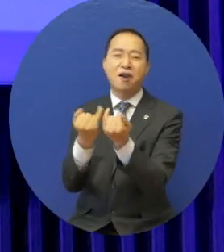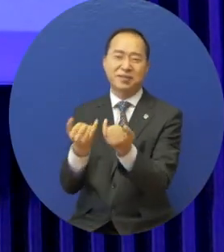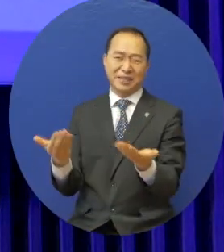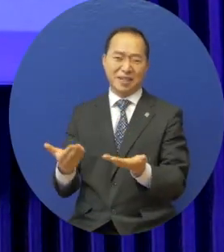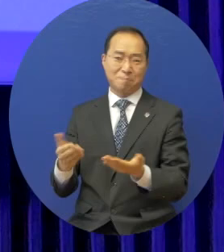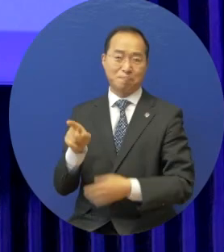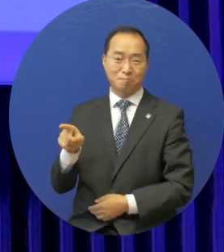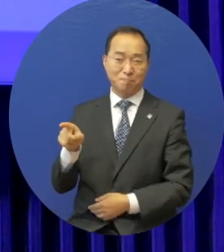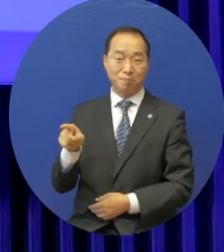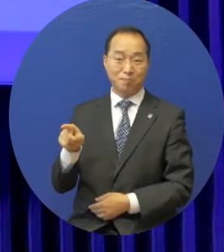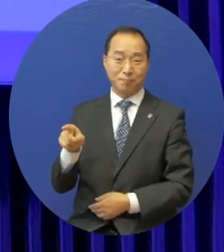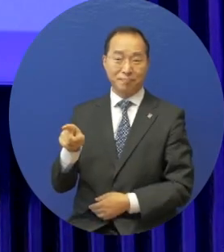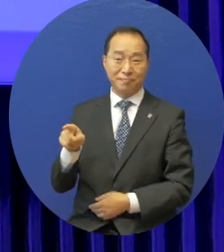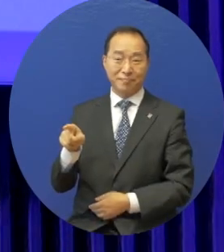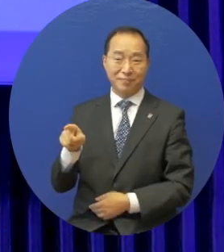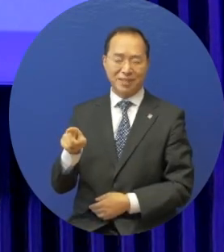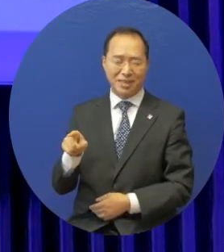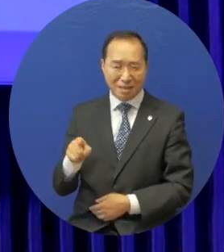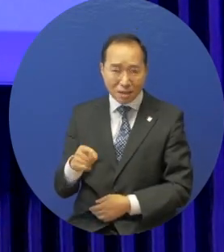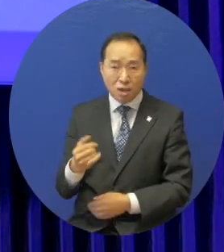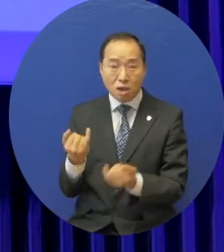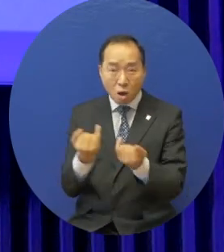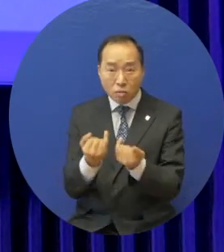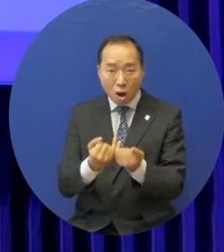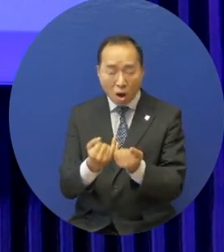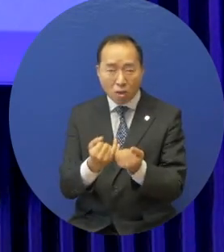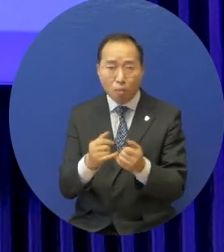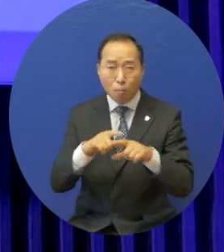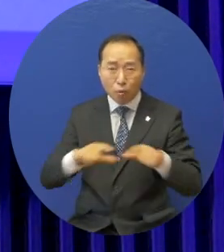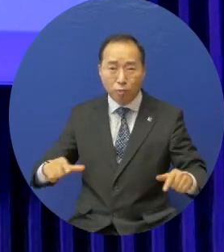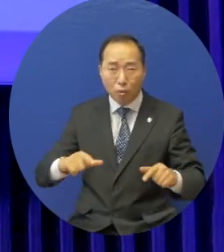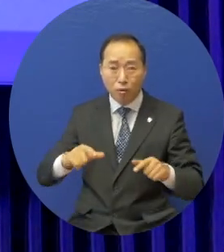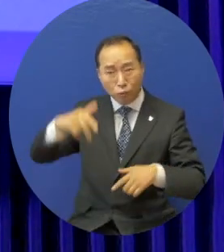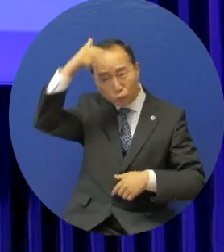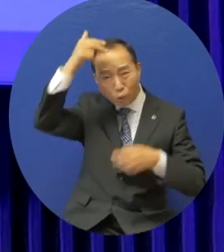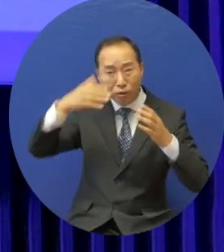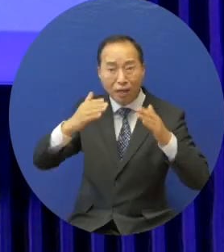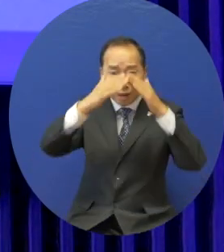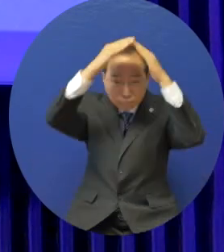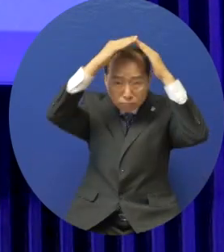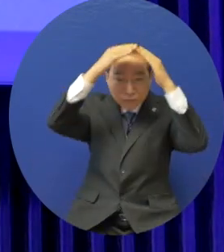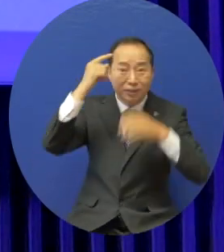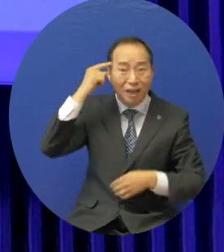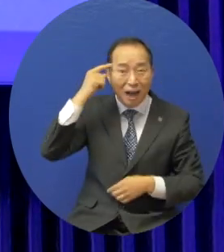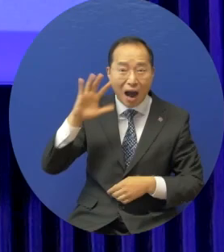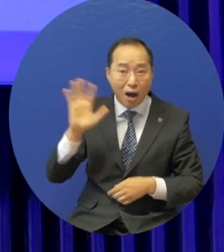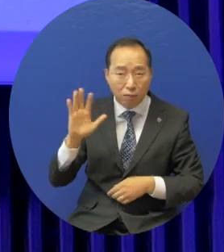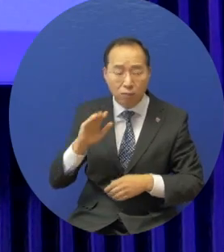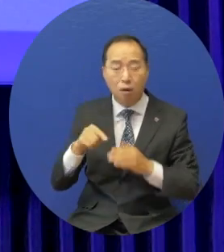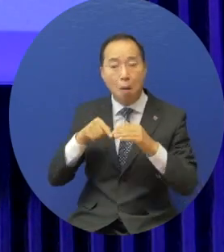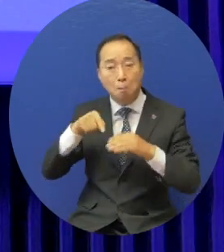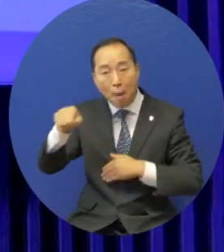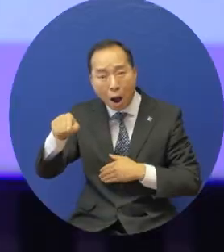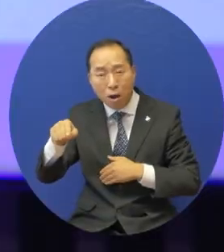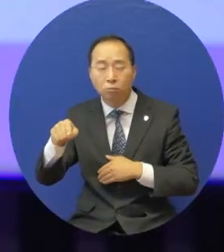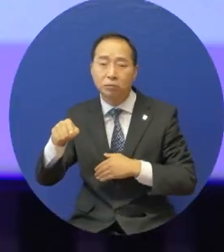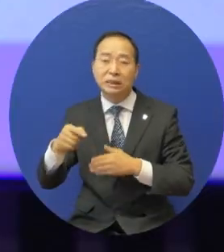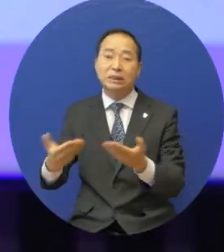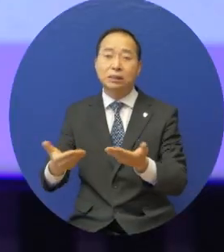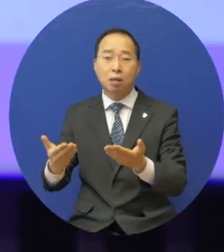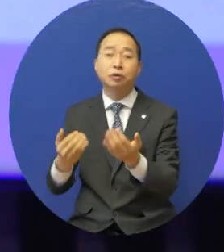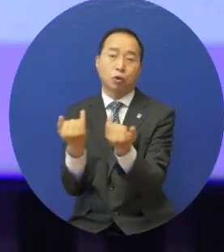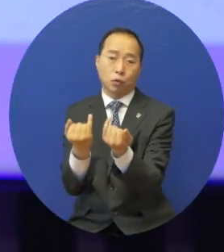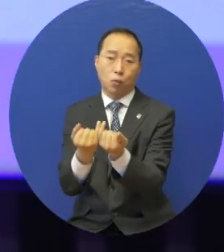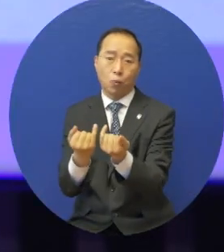판매하는. 그래서 전통시대 때 화장품을 판매하는 여성을 매분구라고 했습니다.